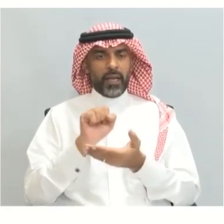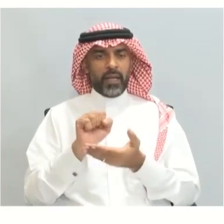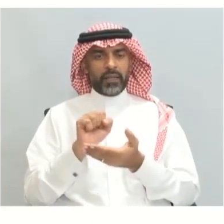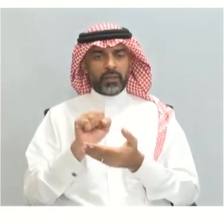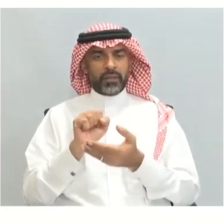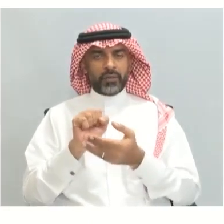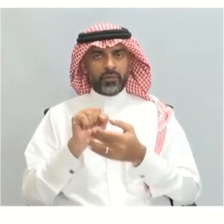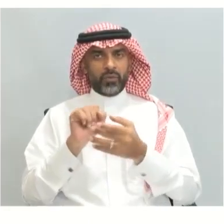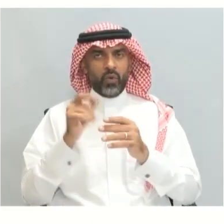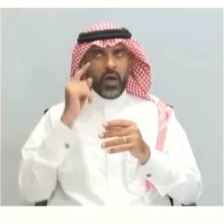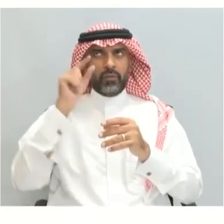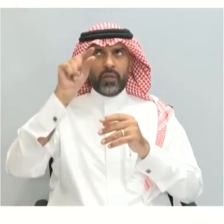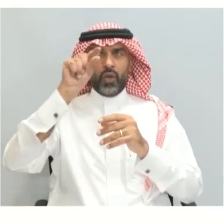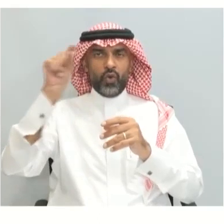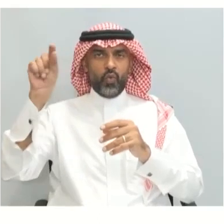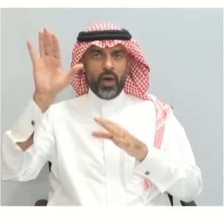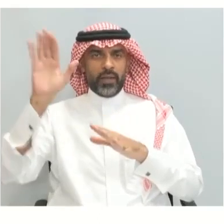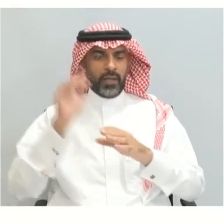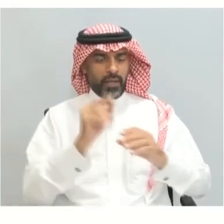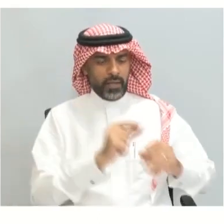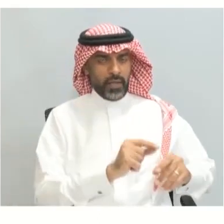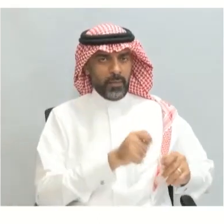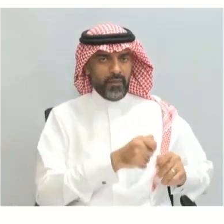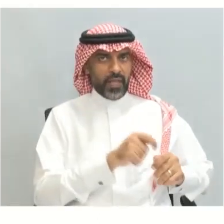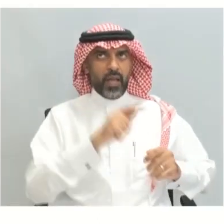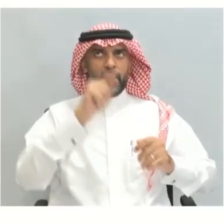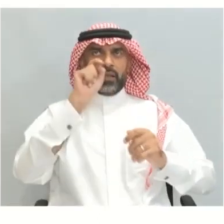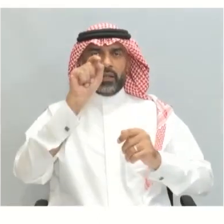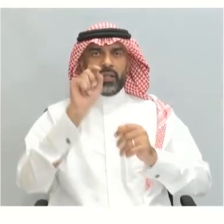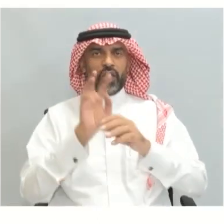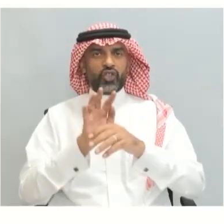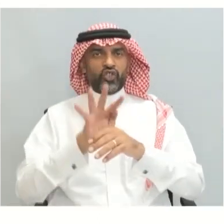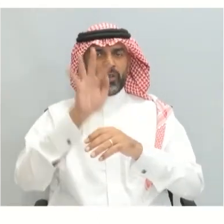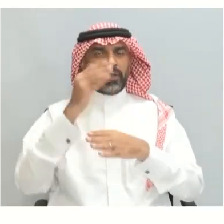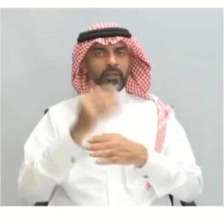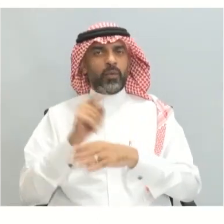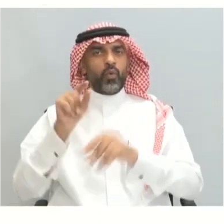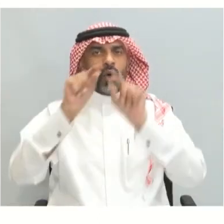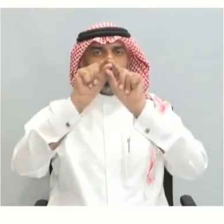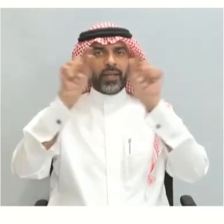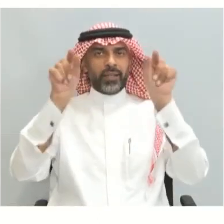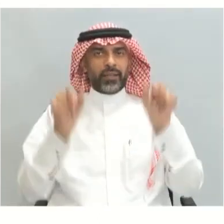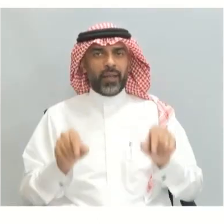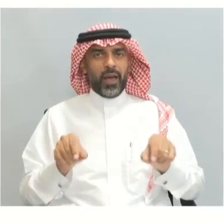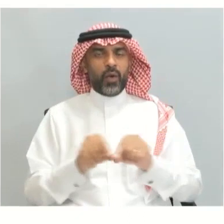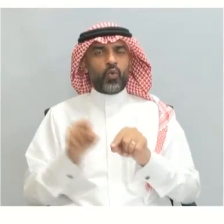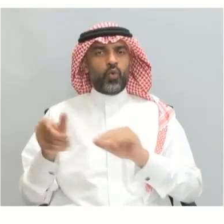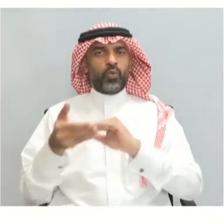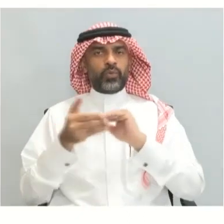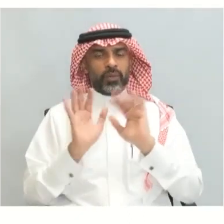كالعنوان واتجاه الشمال ومفتاح الخريطه ومقياس الخريطه اذا اهميه الاطار